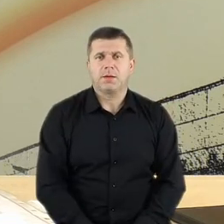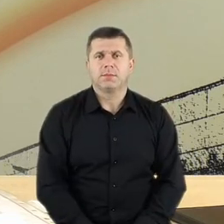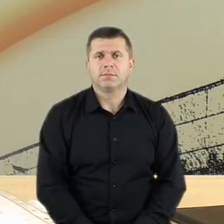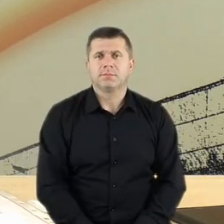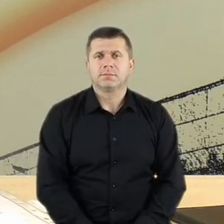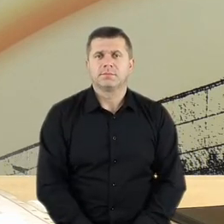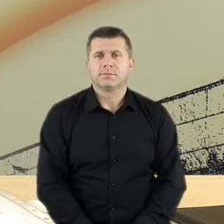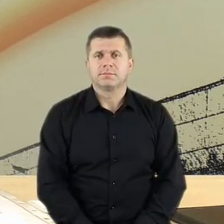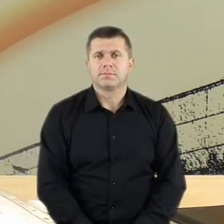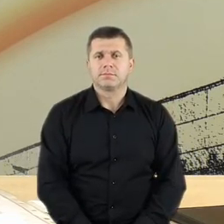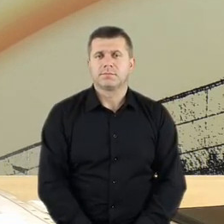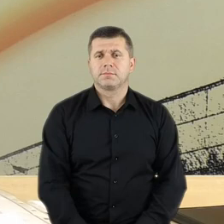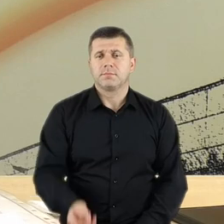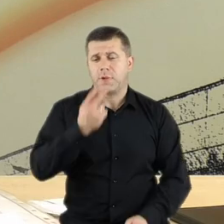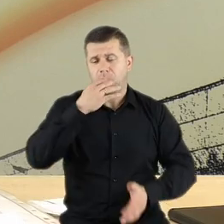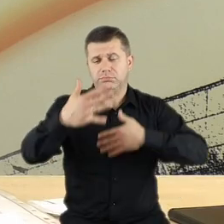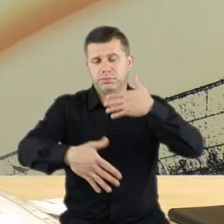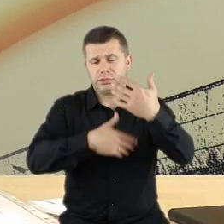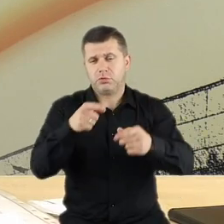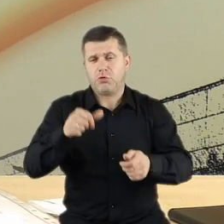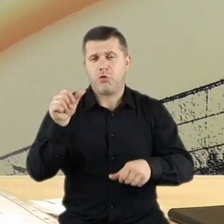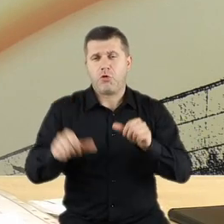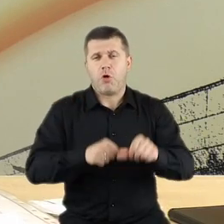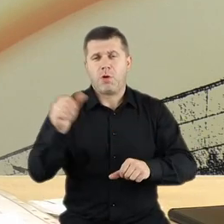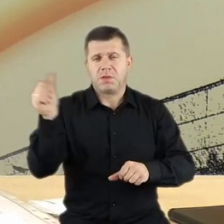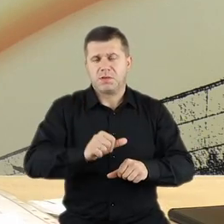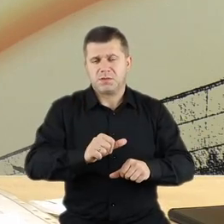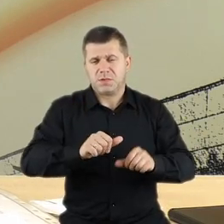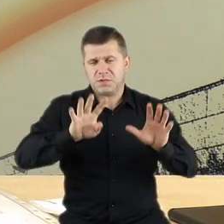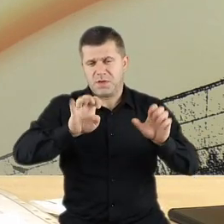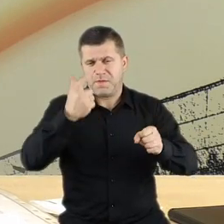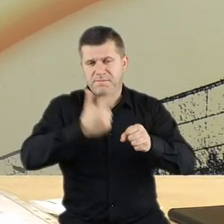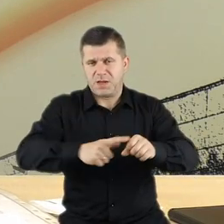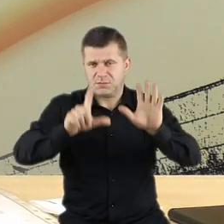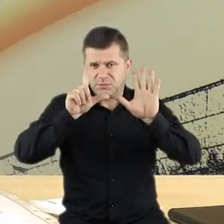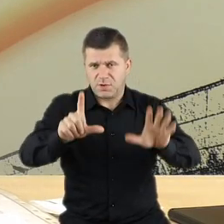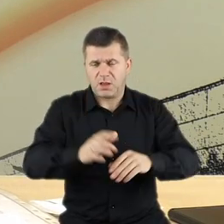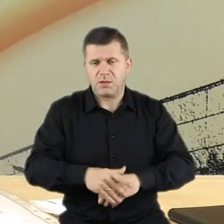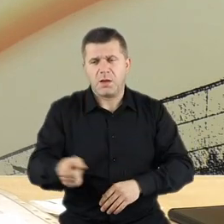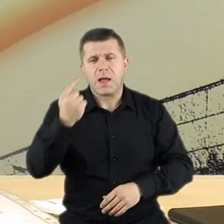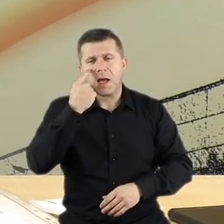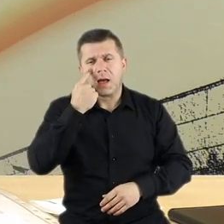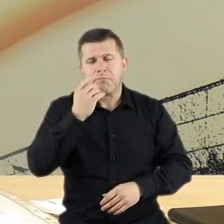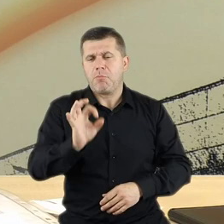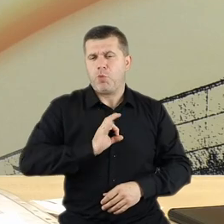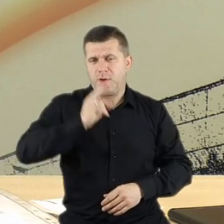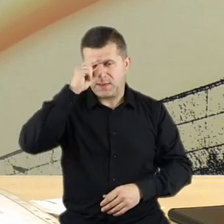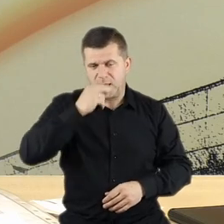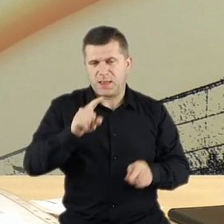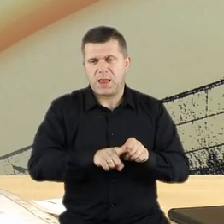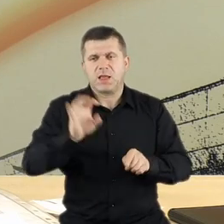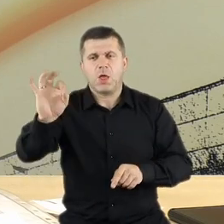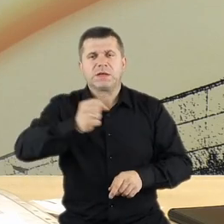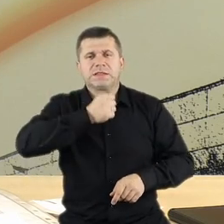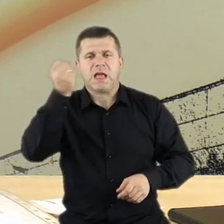patrząc po latach bo to był rok 27 tak jak patrzyłam No to pewnie chodzi o mojego tatę i jego starszego brata bo to by